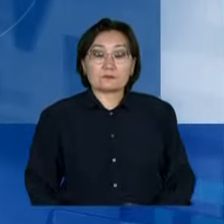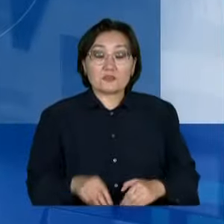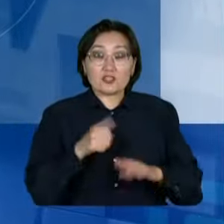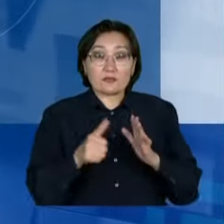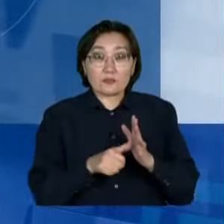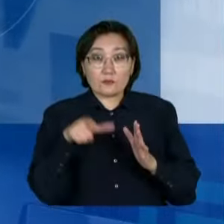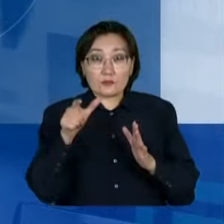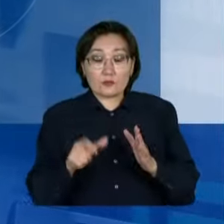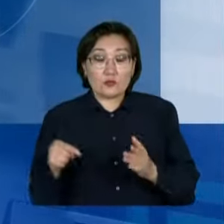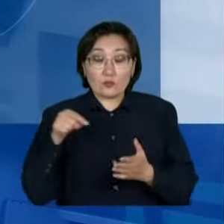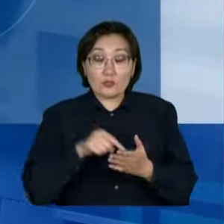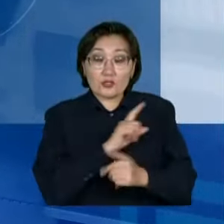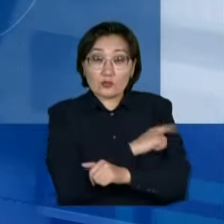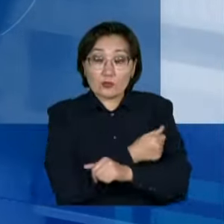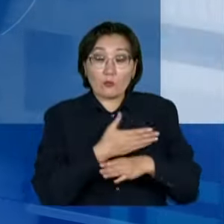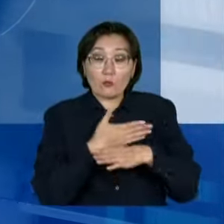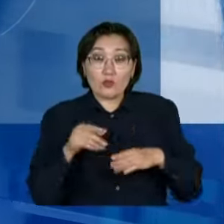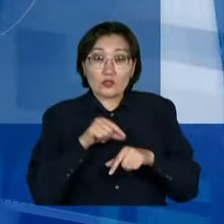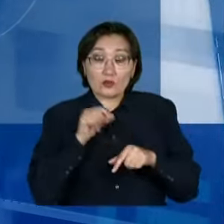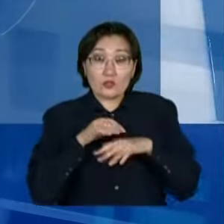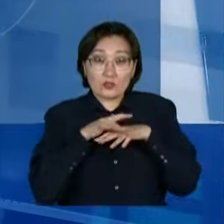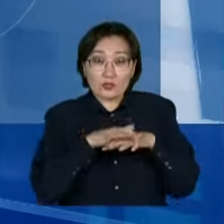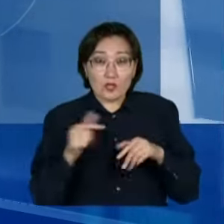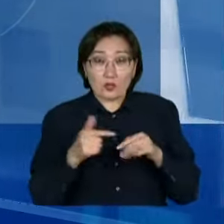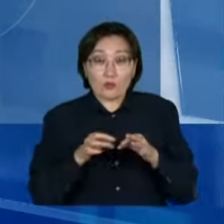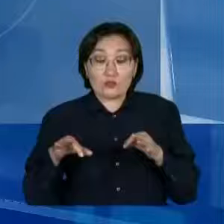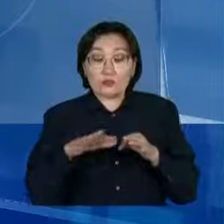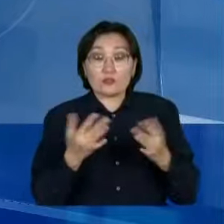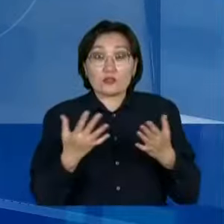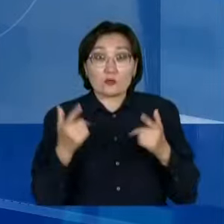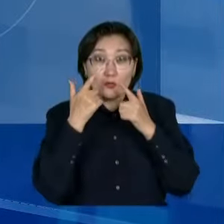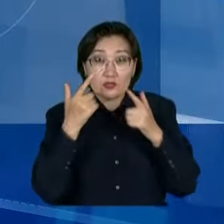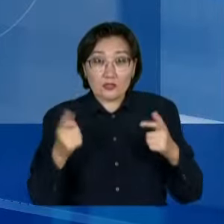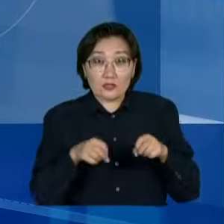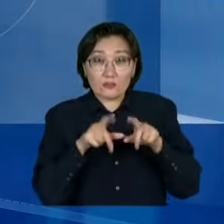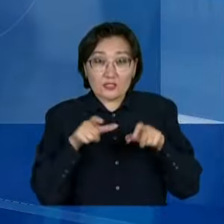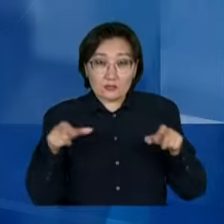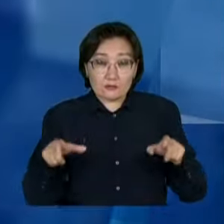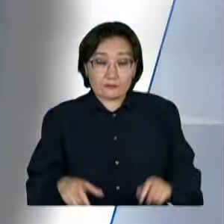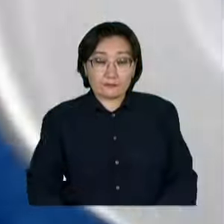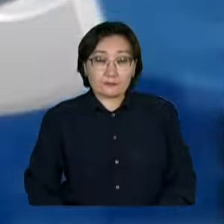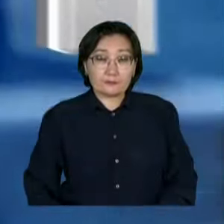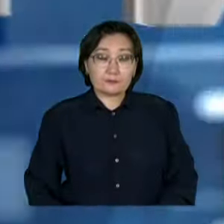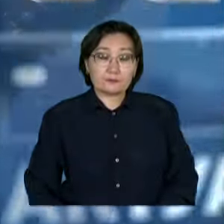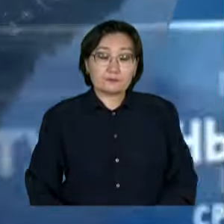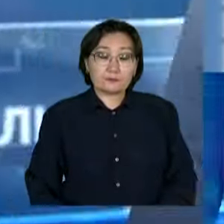16 человек попали в больницу после укуса каракурта в Атырауской области. О чем предупреждают эпидемиологи?